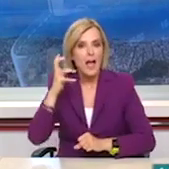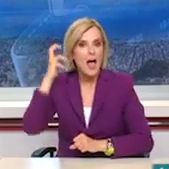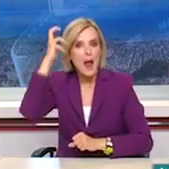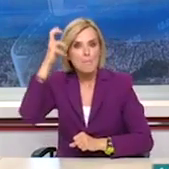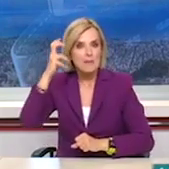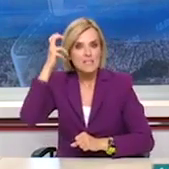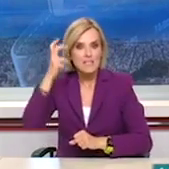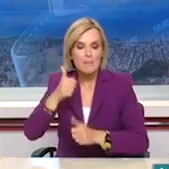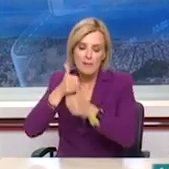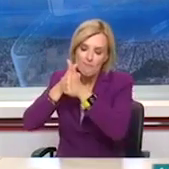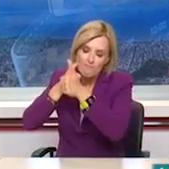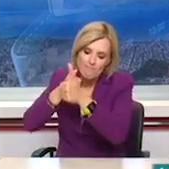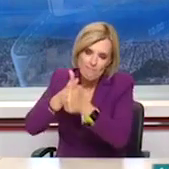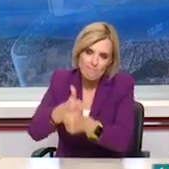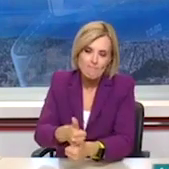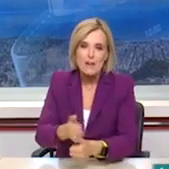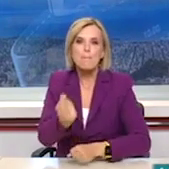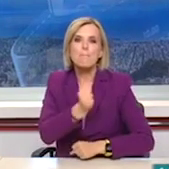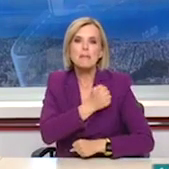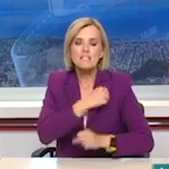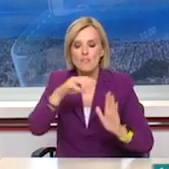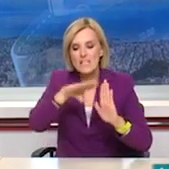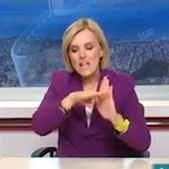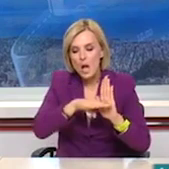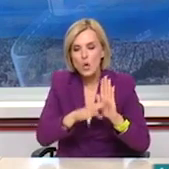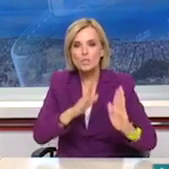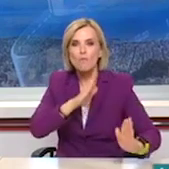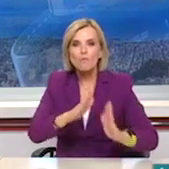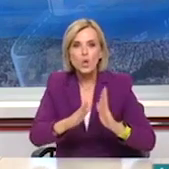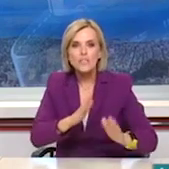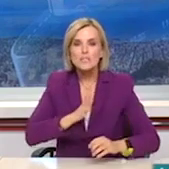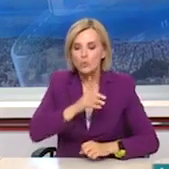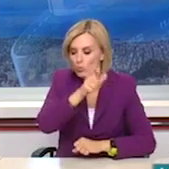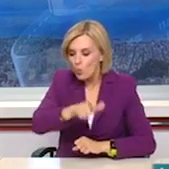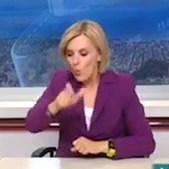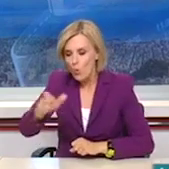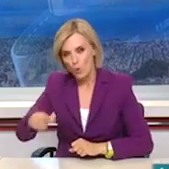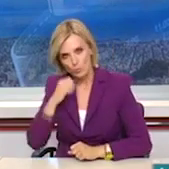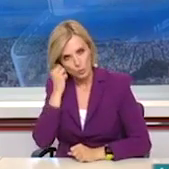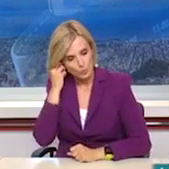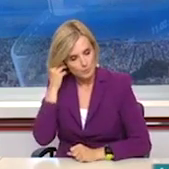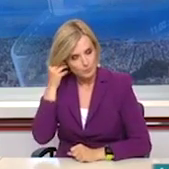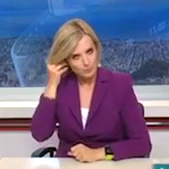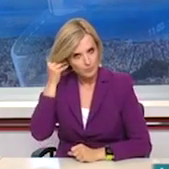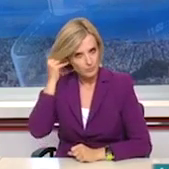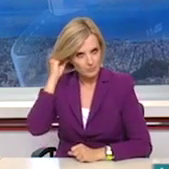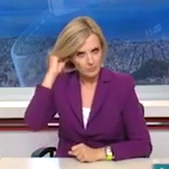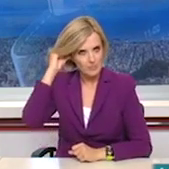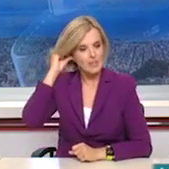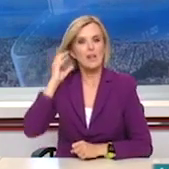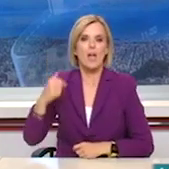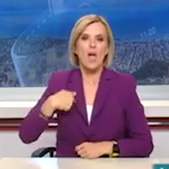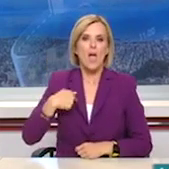στους κανόνες και θα συνεχίσει να βρίσκεται κοντά στην πολιτεία και τους πολίτες όταν αυτό τη ζητείτε. Με μόνο εφόδιο την